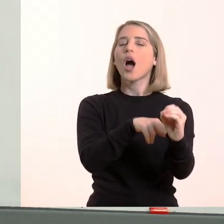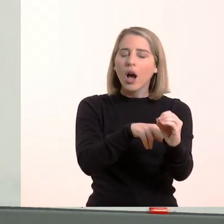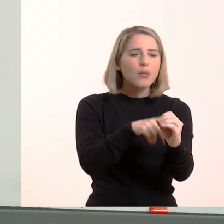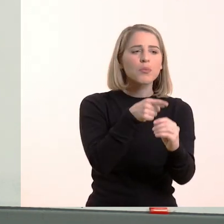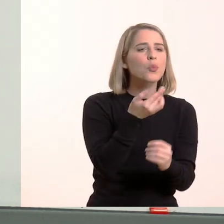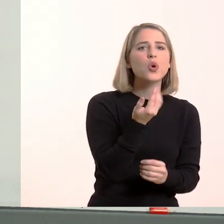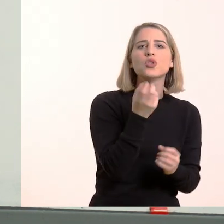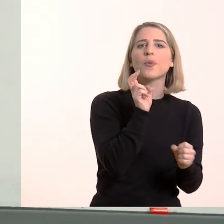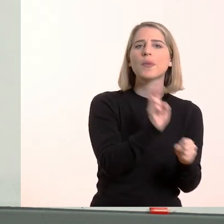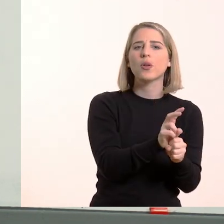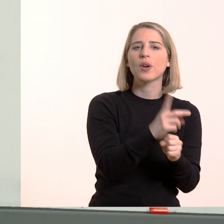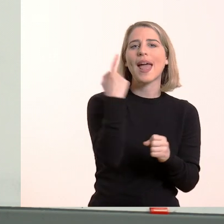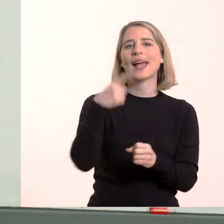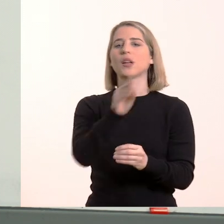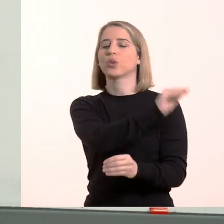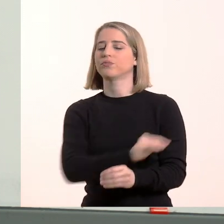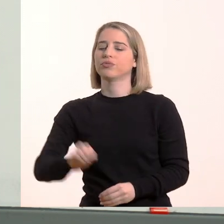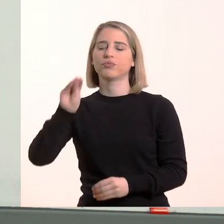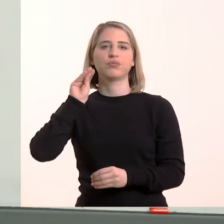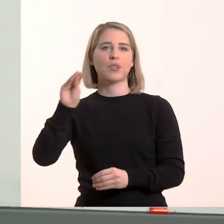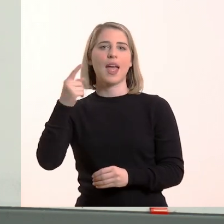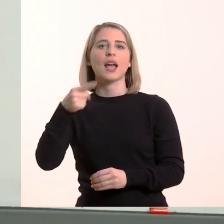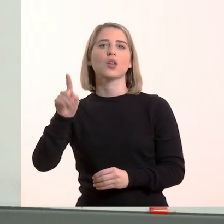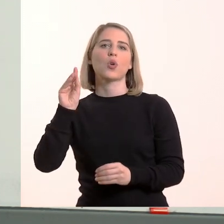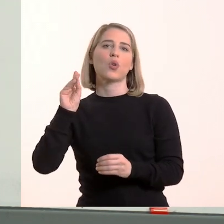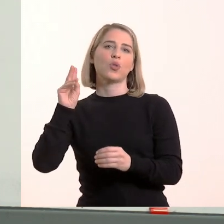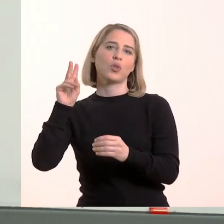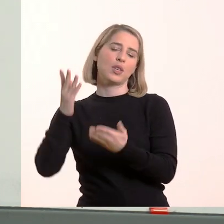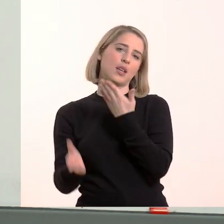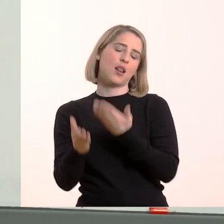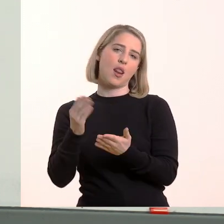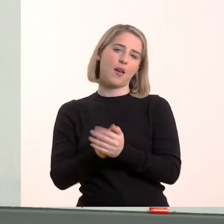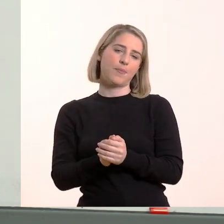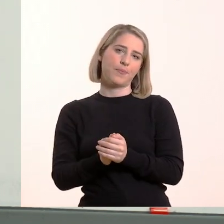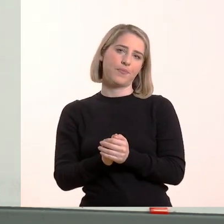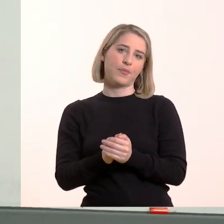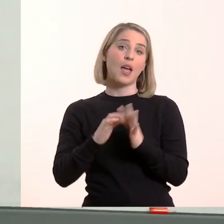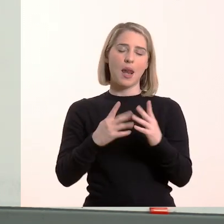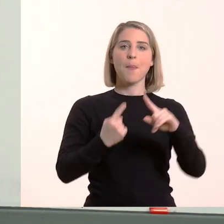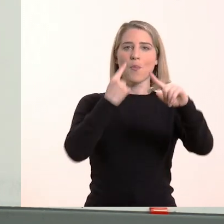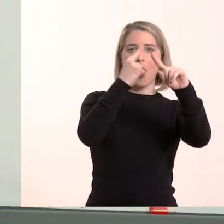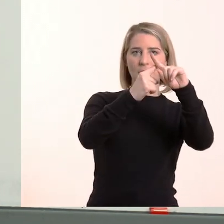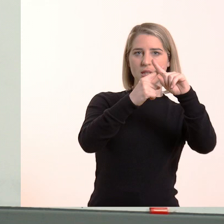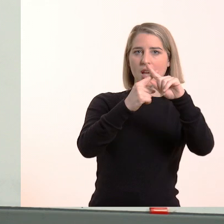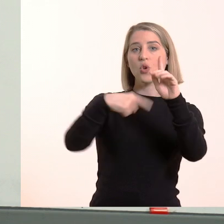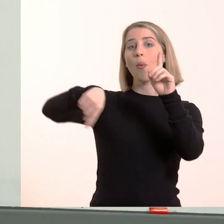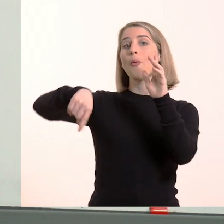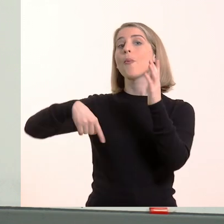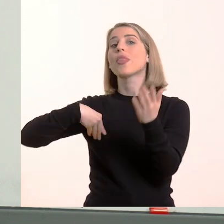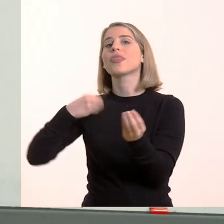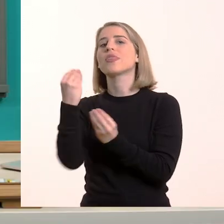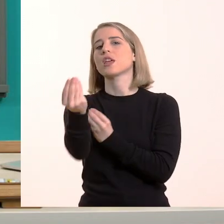Ξαναγύρισε στα κιλά το Γιώργος. Το είδατε. Άρα, όταν πολλαπλασιάζουμε, προσθέτουμε μηδενικά. Όταν